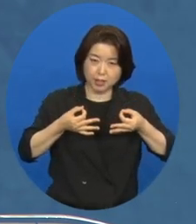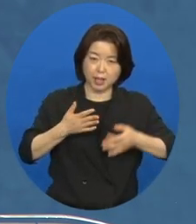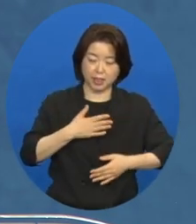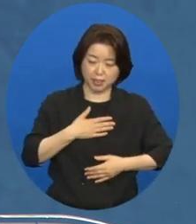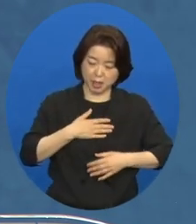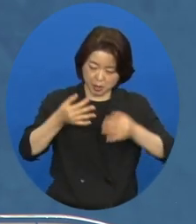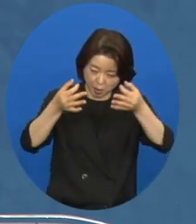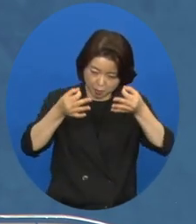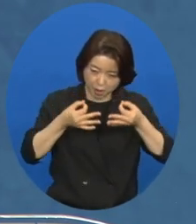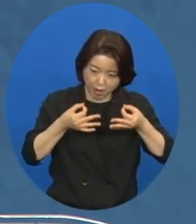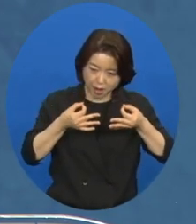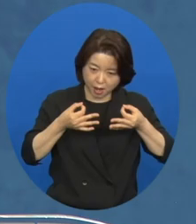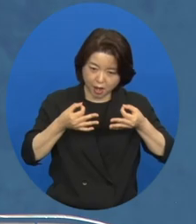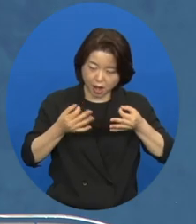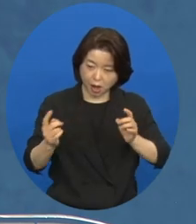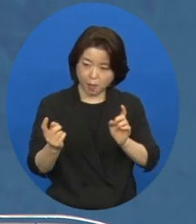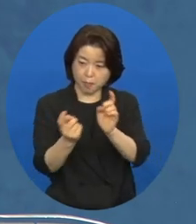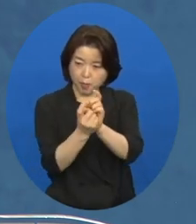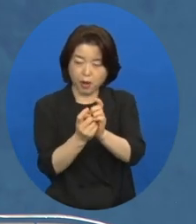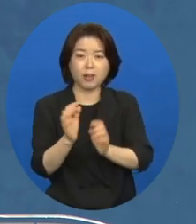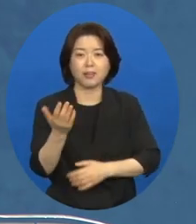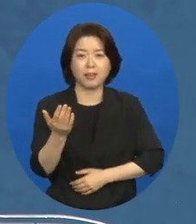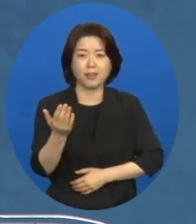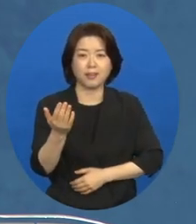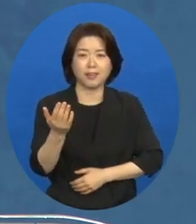저 스스로를 참 직면하게 되더라고요.